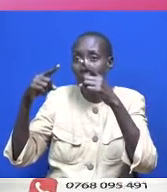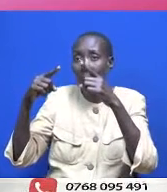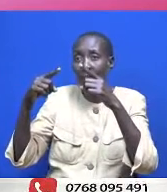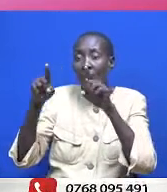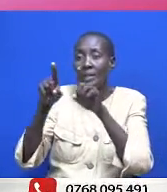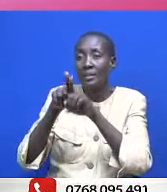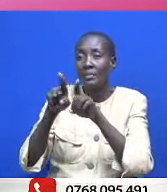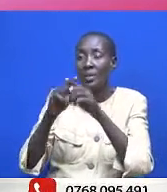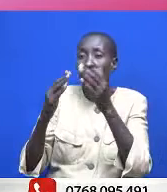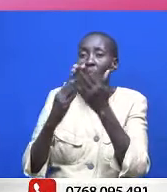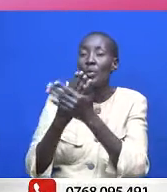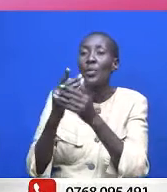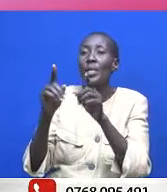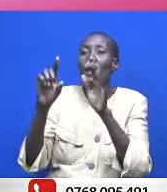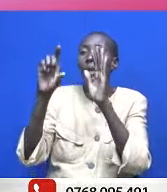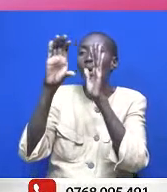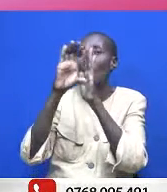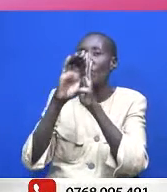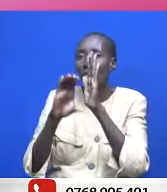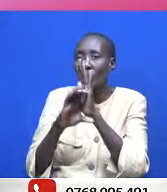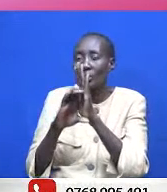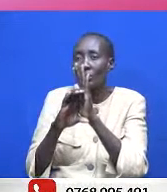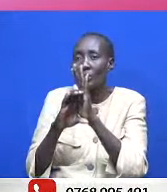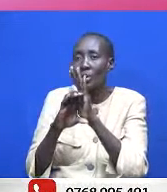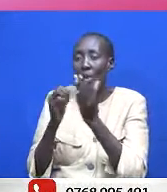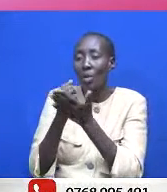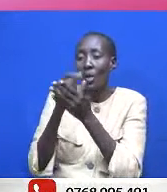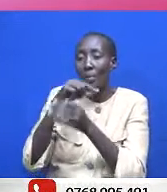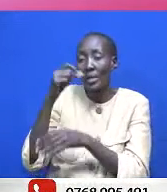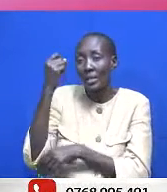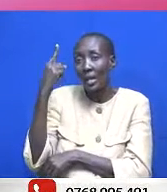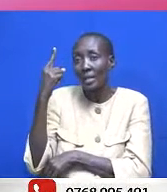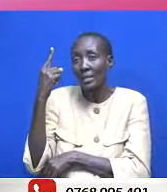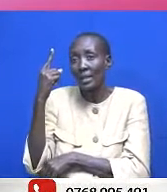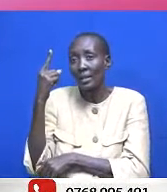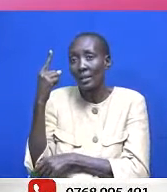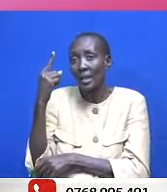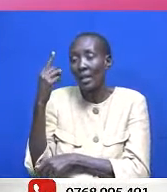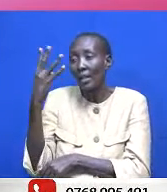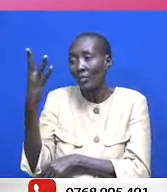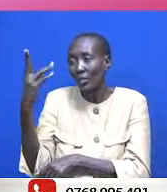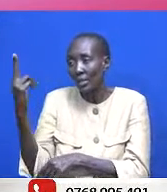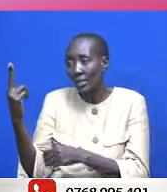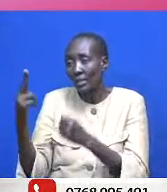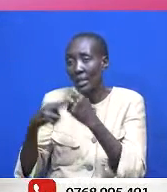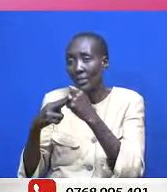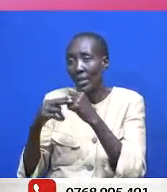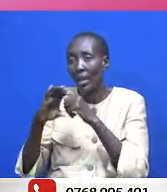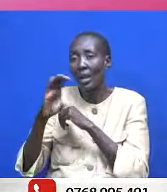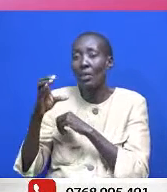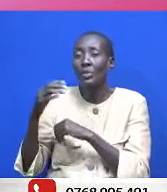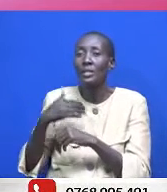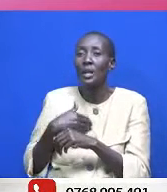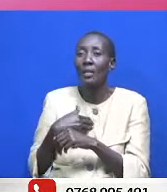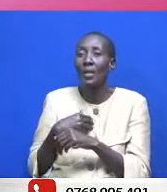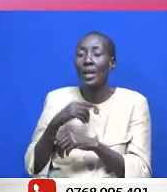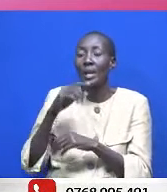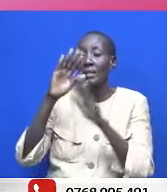na kuibundua nchi iwe counties 47. Pia ni muhimu kuhitaji